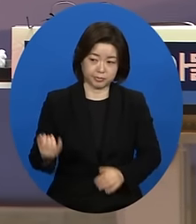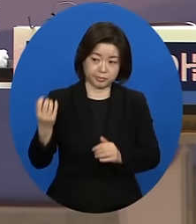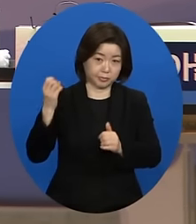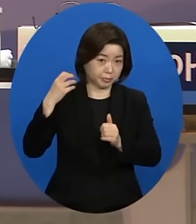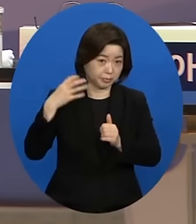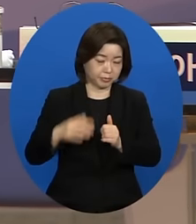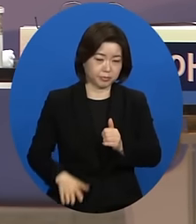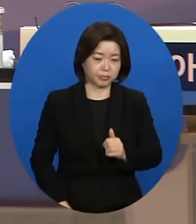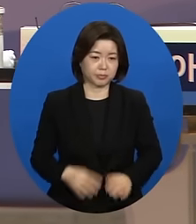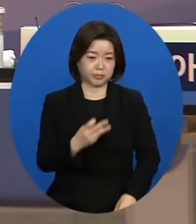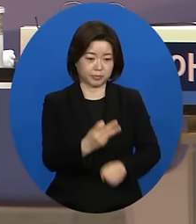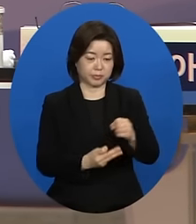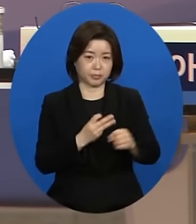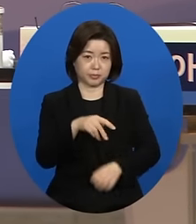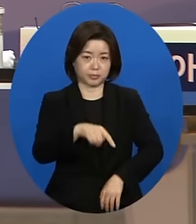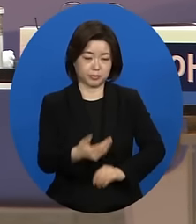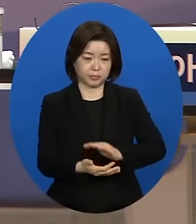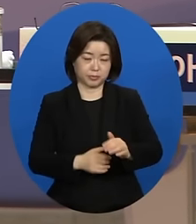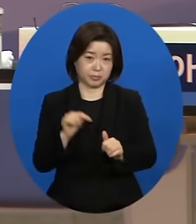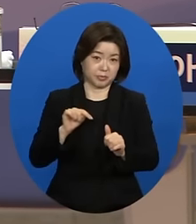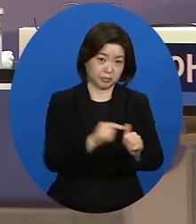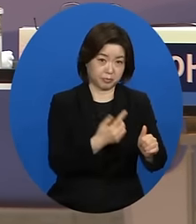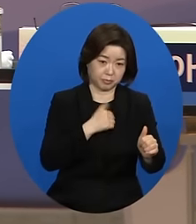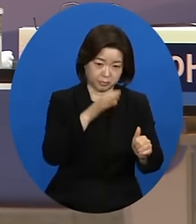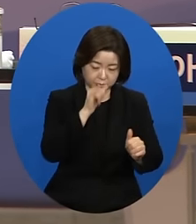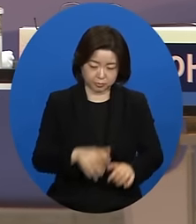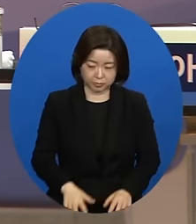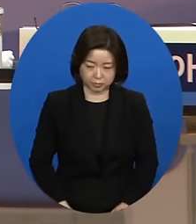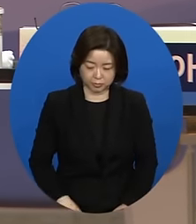13년 전 여기서 고문당한 일이 있으시죠? 예.